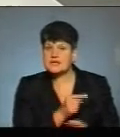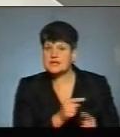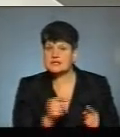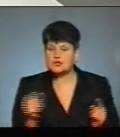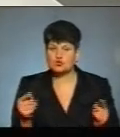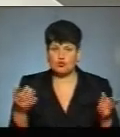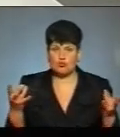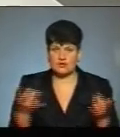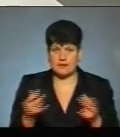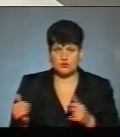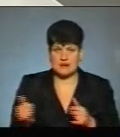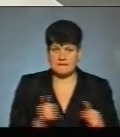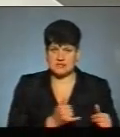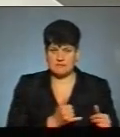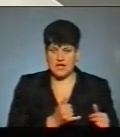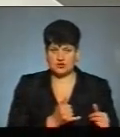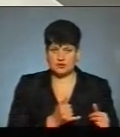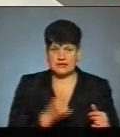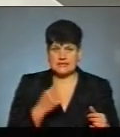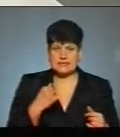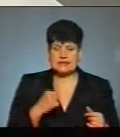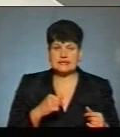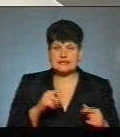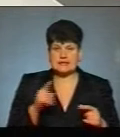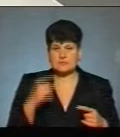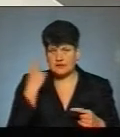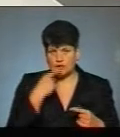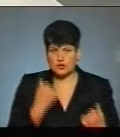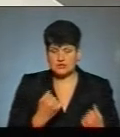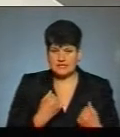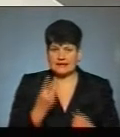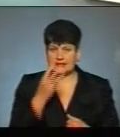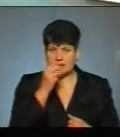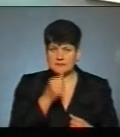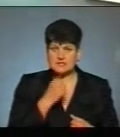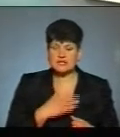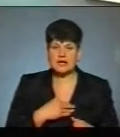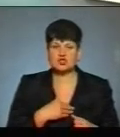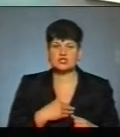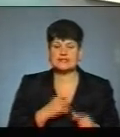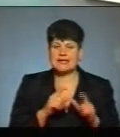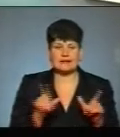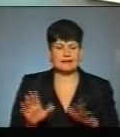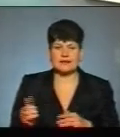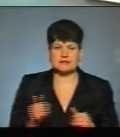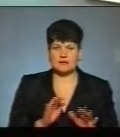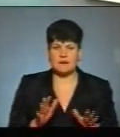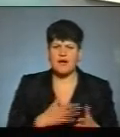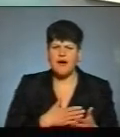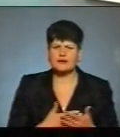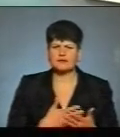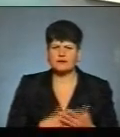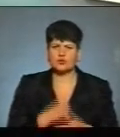трьохмісячну потребу забезпечення засобами індивідуального захисту. На 3 місяці наші заклади не забезпечені, але ми активно над цим